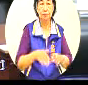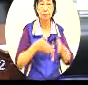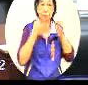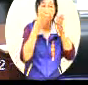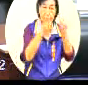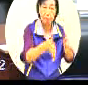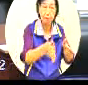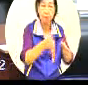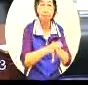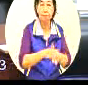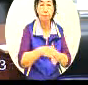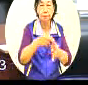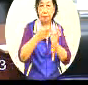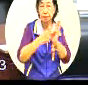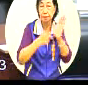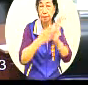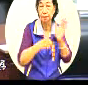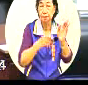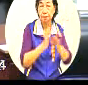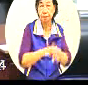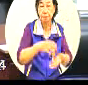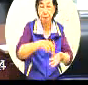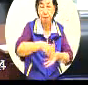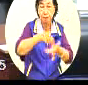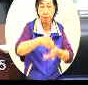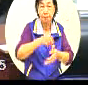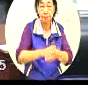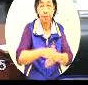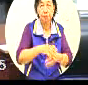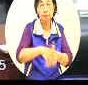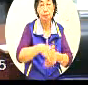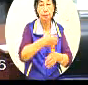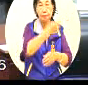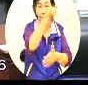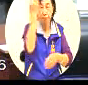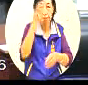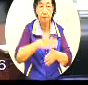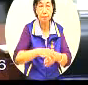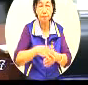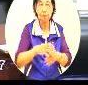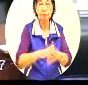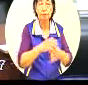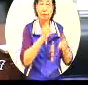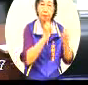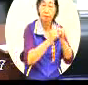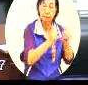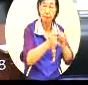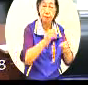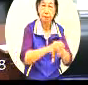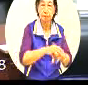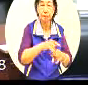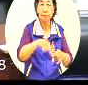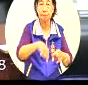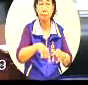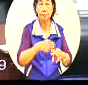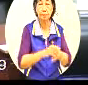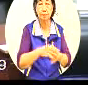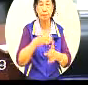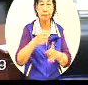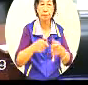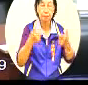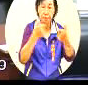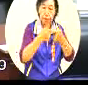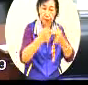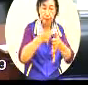议，就是说除了提供给我们的年轻朋友青年住宅的部分以外，现在很多的年轻的